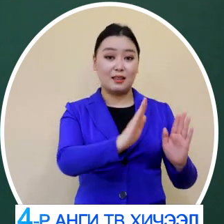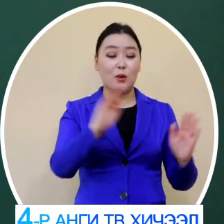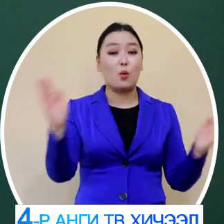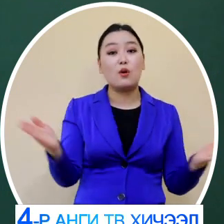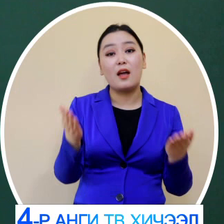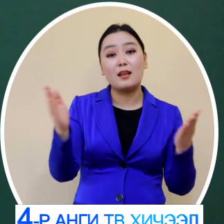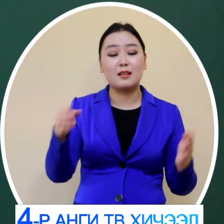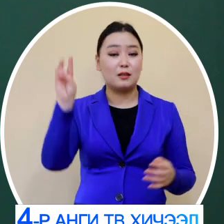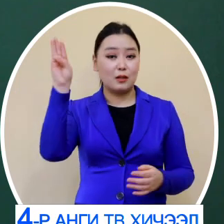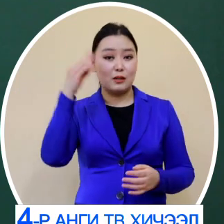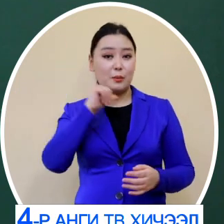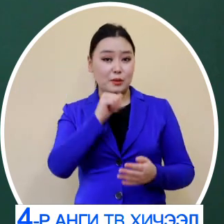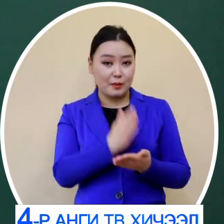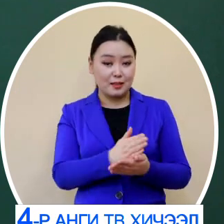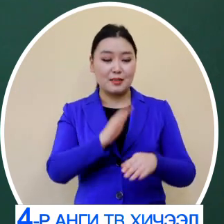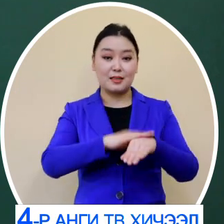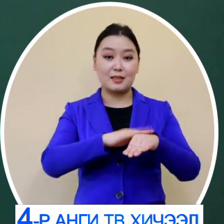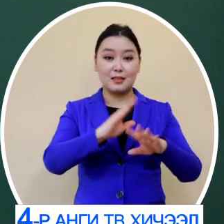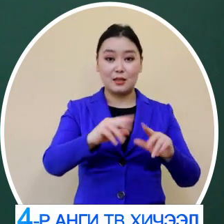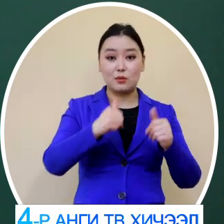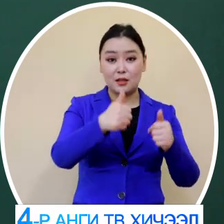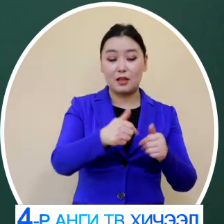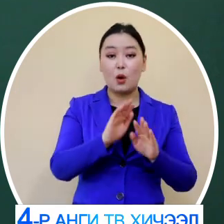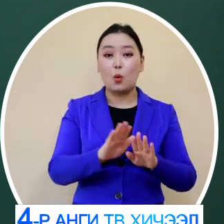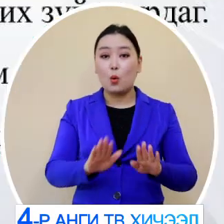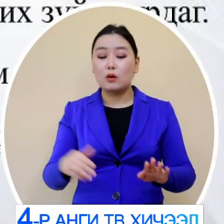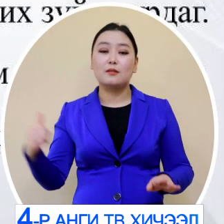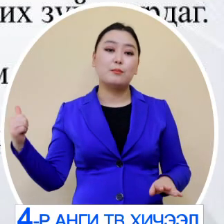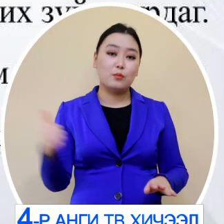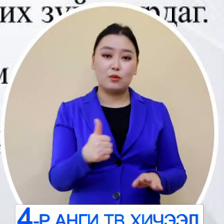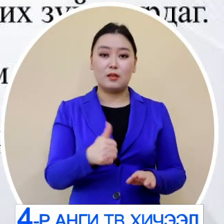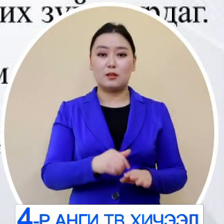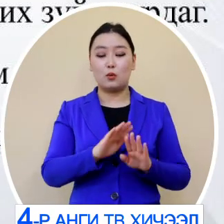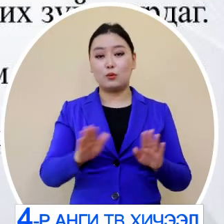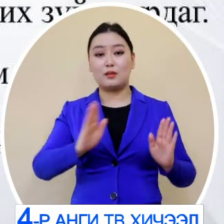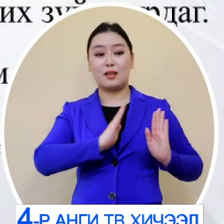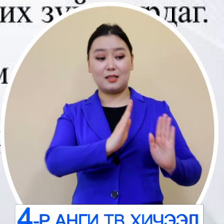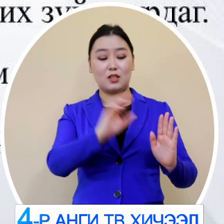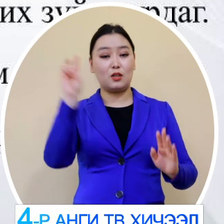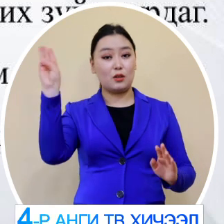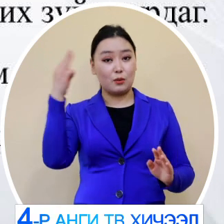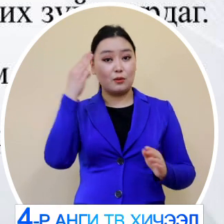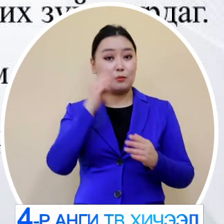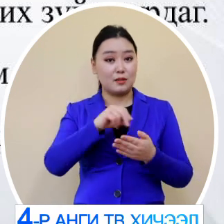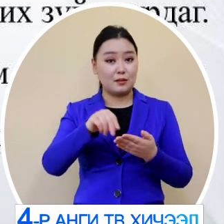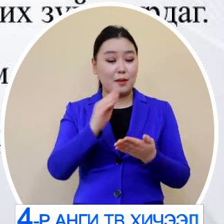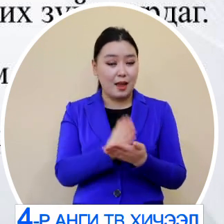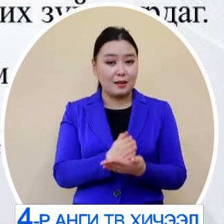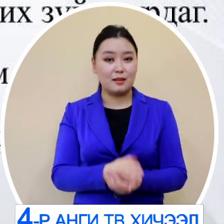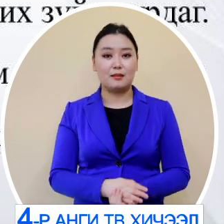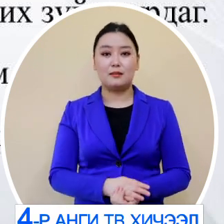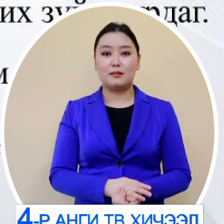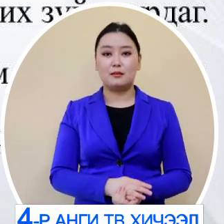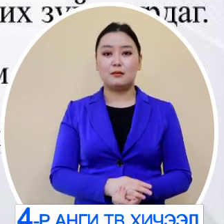уриалснаа тодорхой бичиг үйлсэн бол засан сайжруулсан уриалга дээрээ хүүхэд бүрд гэж хүүхдүүдэд хандаж бичснэг нь тодорхойлсон байна. За